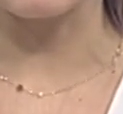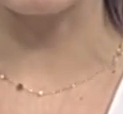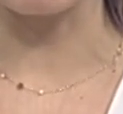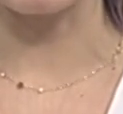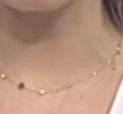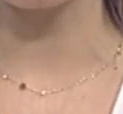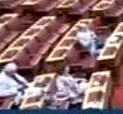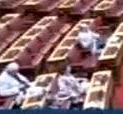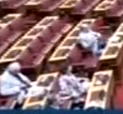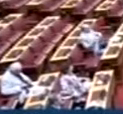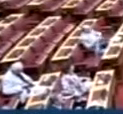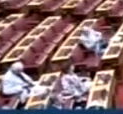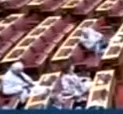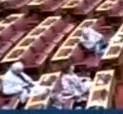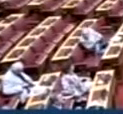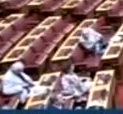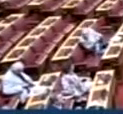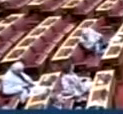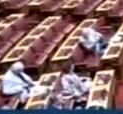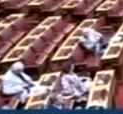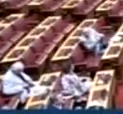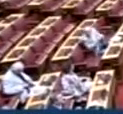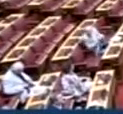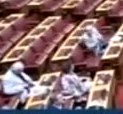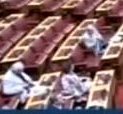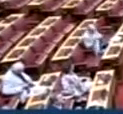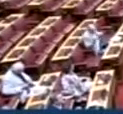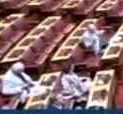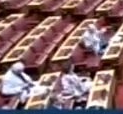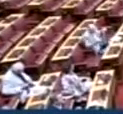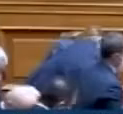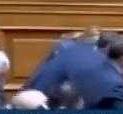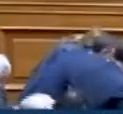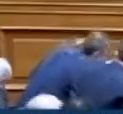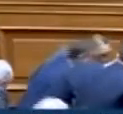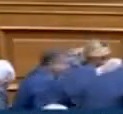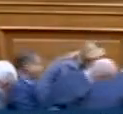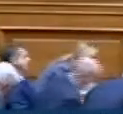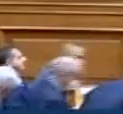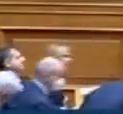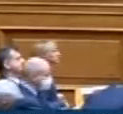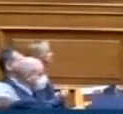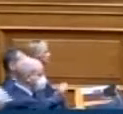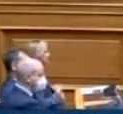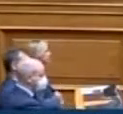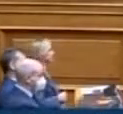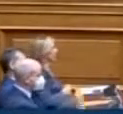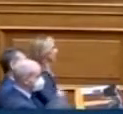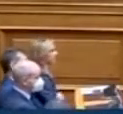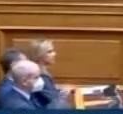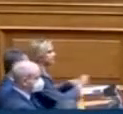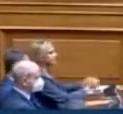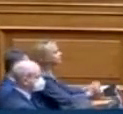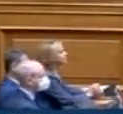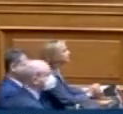Επικοινωνίας της Νέας Δημοκρατίας. Ο κύριος Βασίλης Φεύγας είναι με τη βοήθεια της τεχνολογίας απόψε κοντά μας. Κύριε Φεύγα, καλησπέρα σας. Καλησπέρα